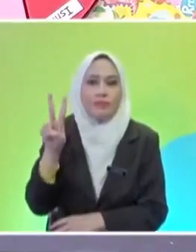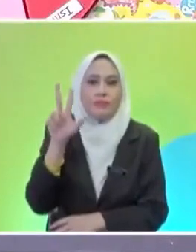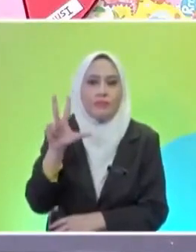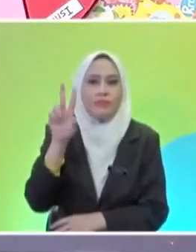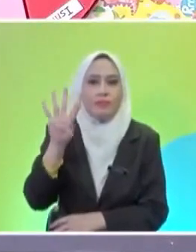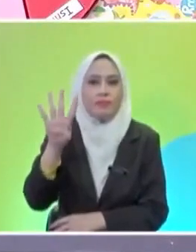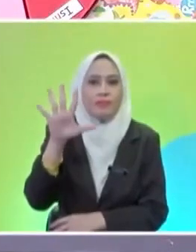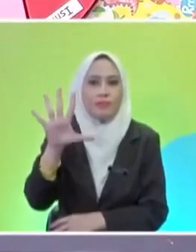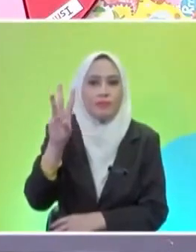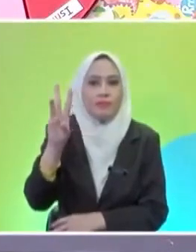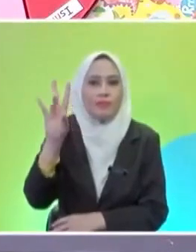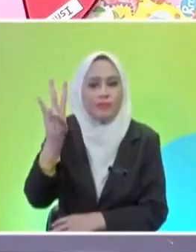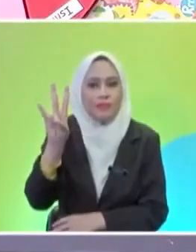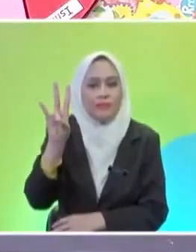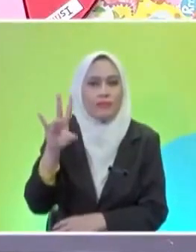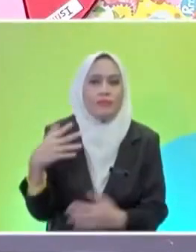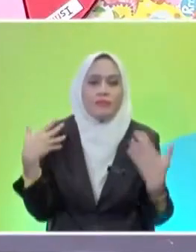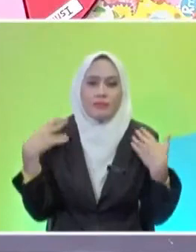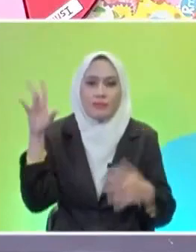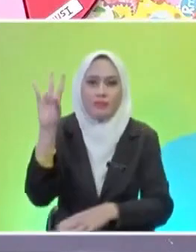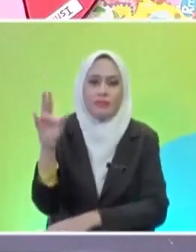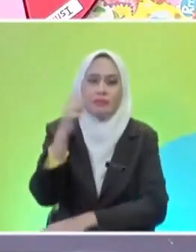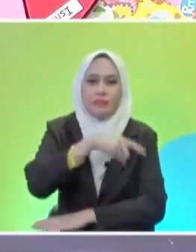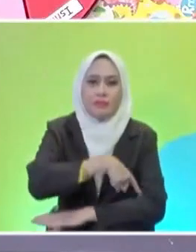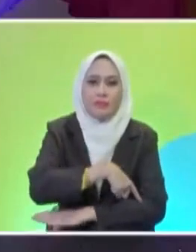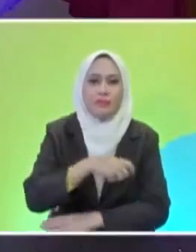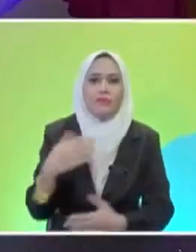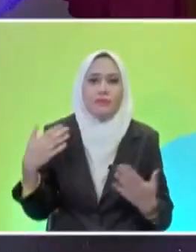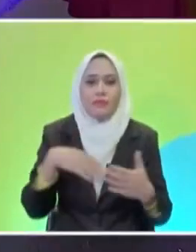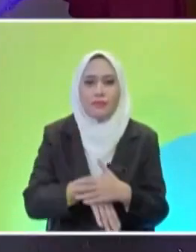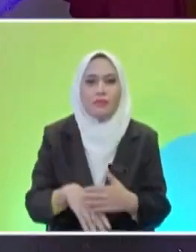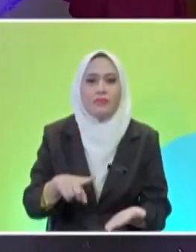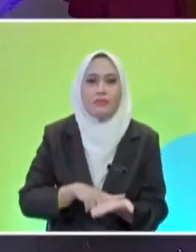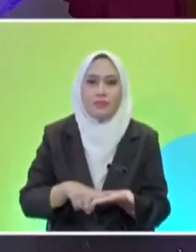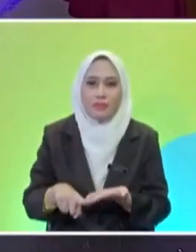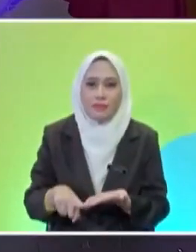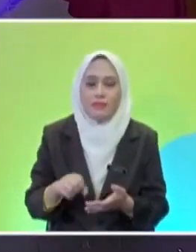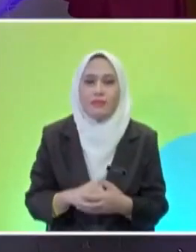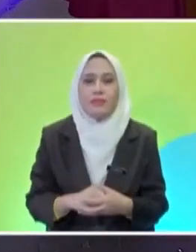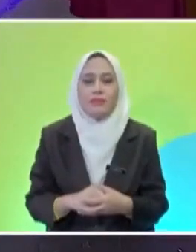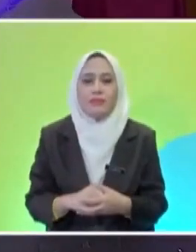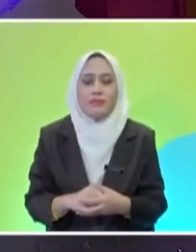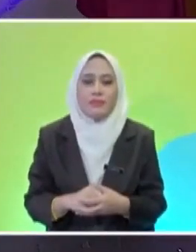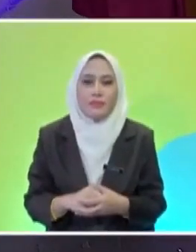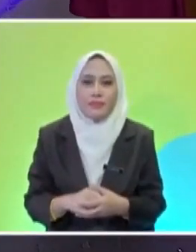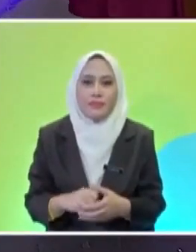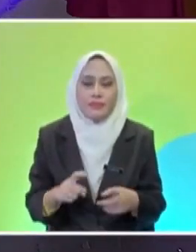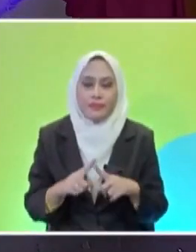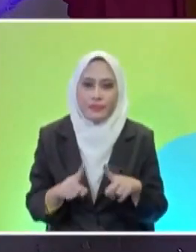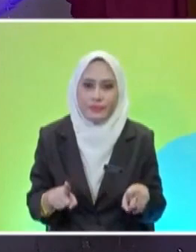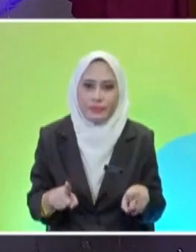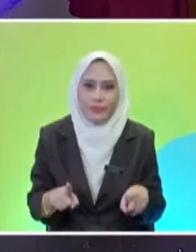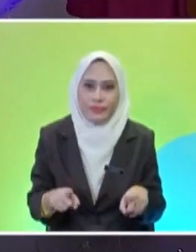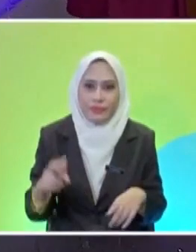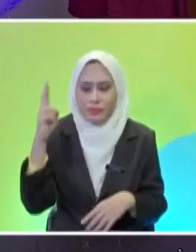1, 2, 3, 4, 5, 6, 7. Kita ada 7 hari dalam seminggu, cikgu. Betul, ada 7 hari dalam seminggu. Tapi kan, Hanif ingat